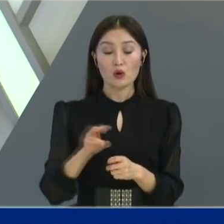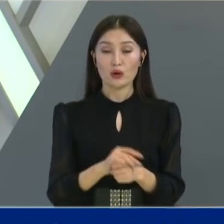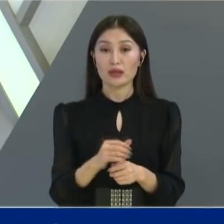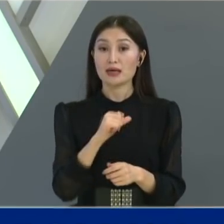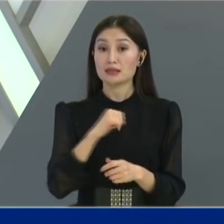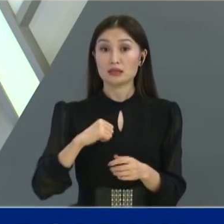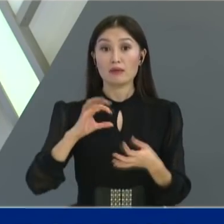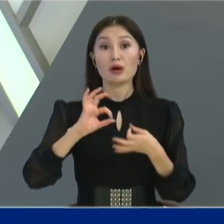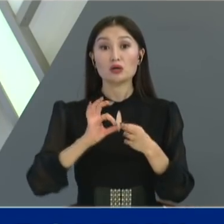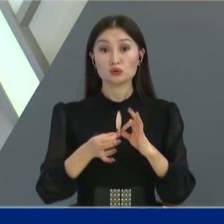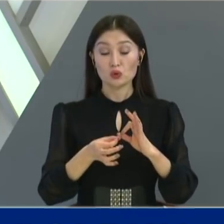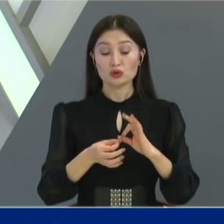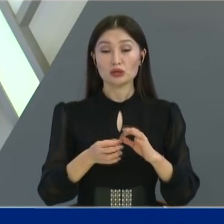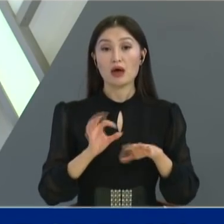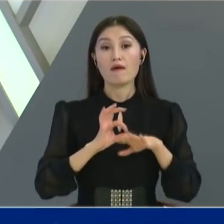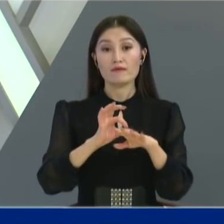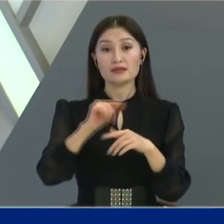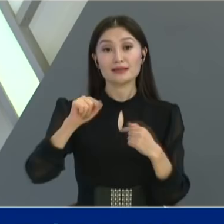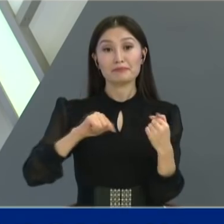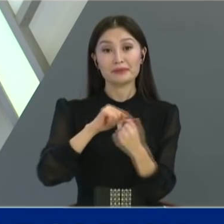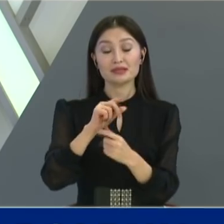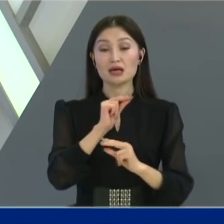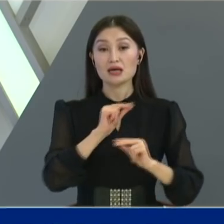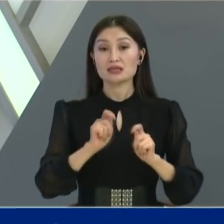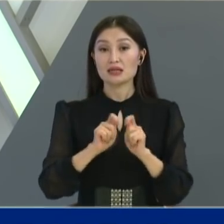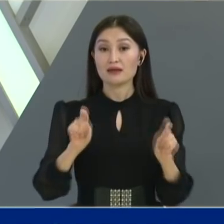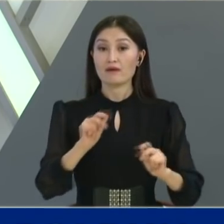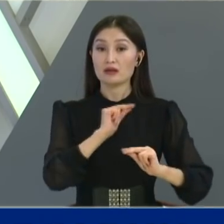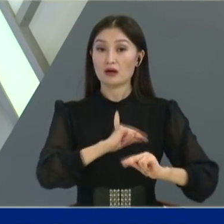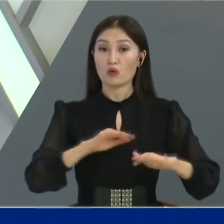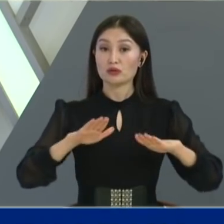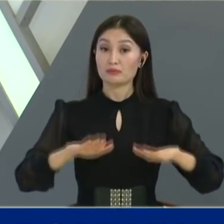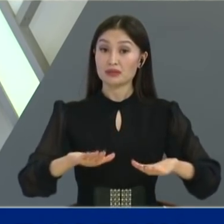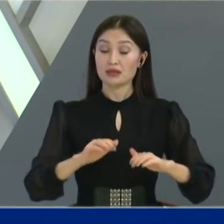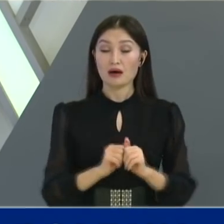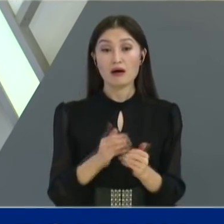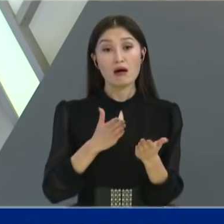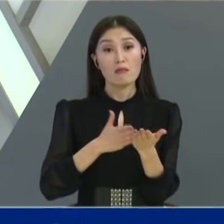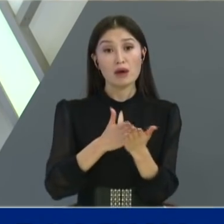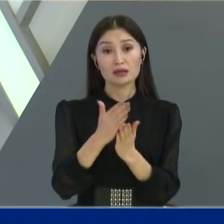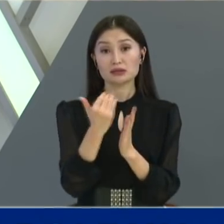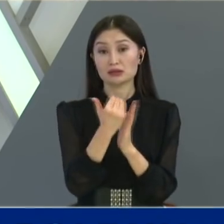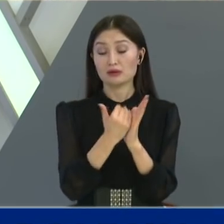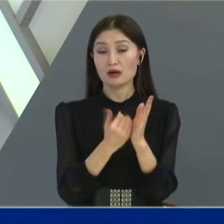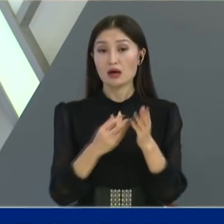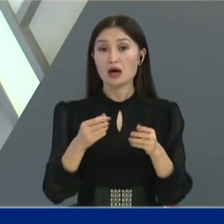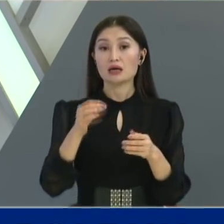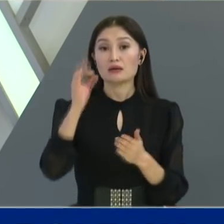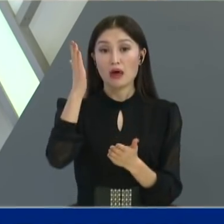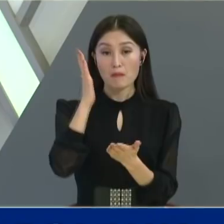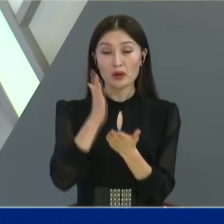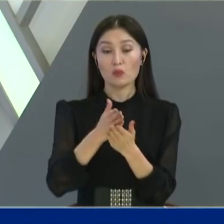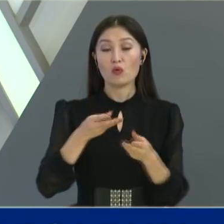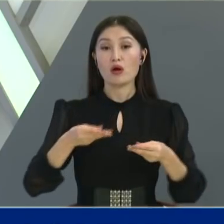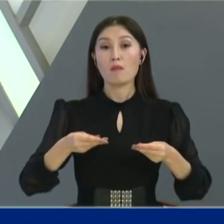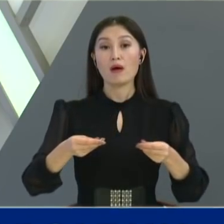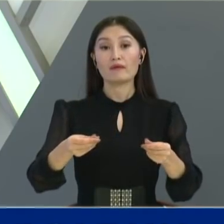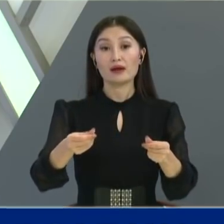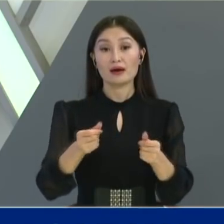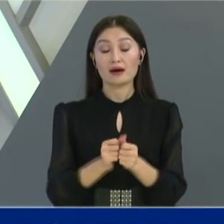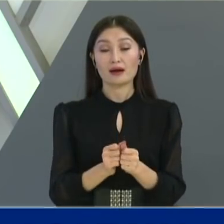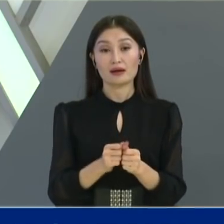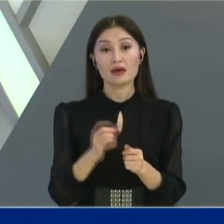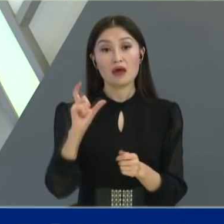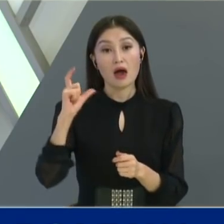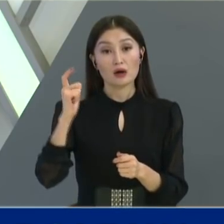самая сложная работа – вести бизнес, создавать рабочие места. Политические процессы напрямую повлияли на экономику страны, говорят